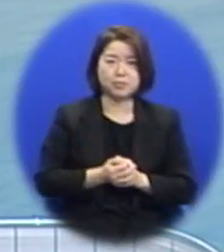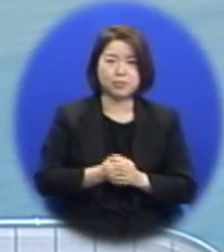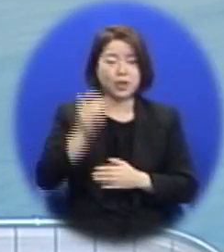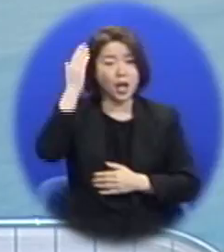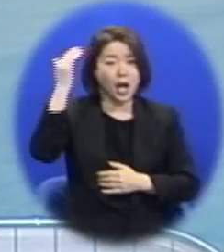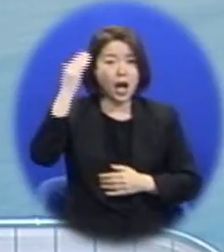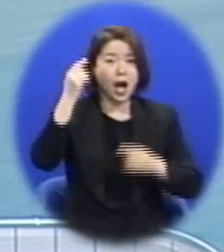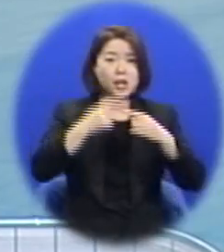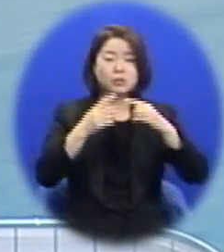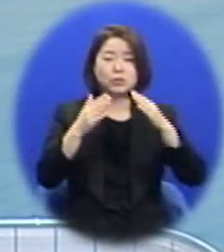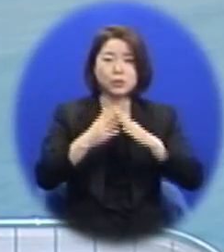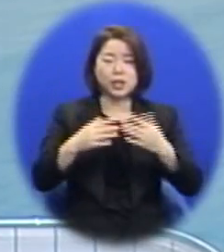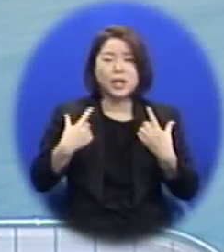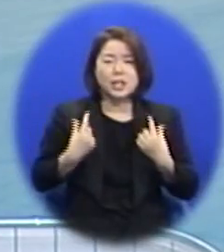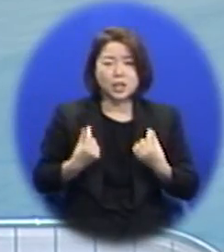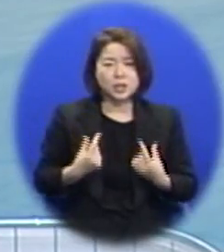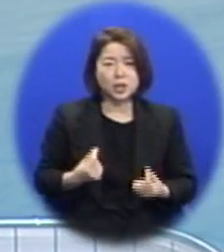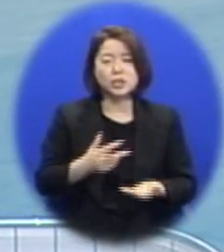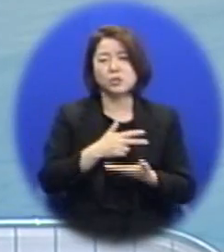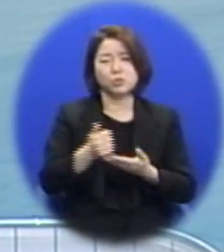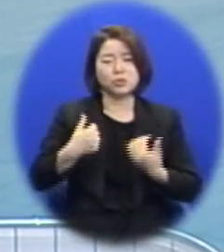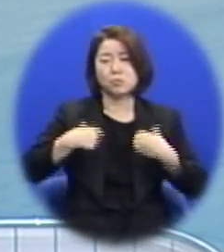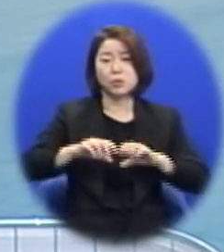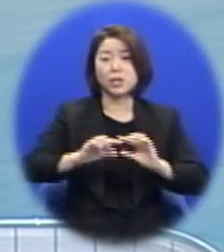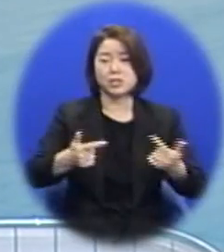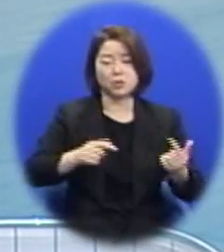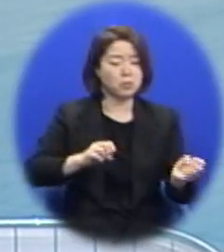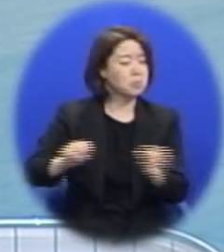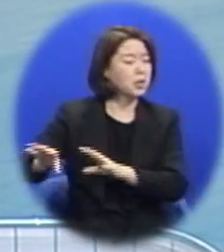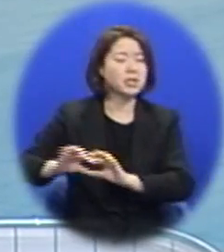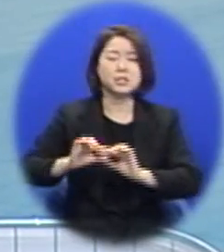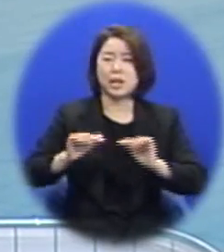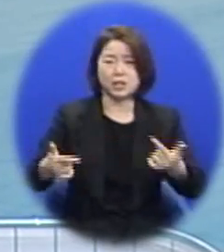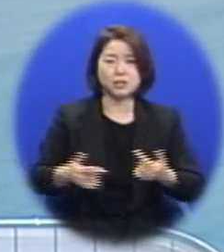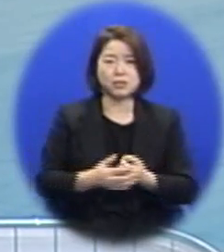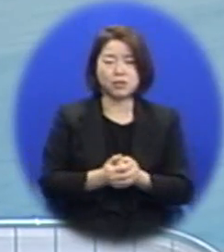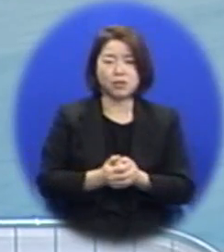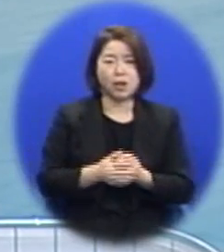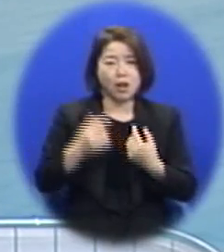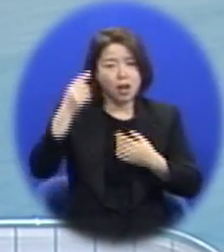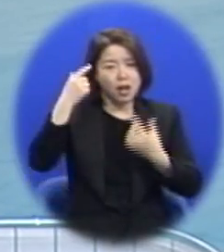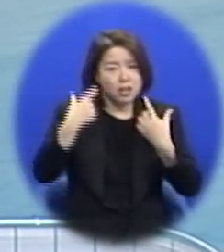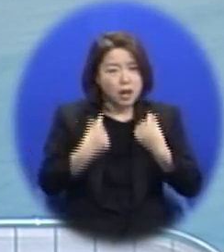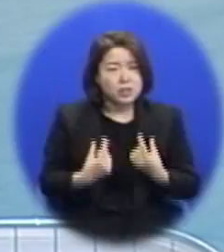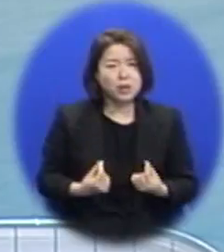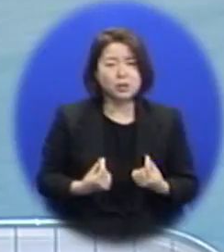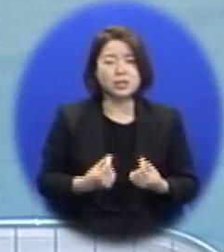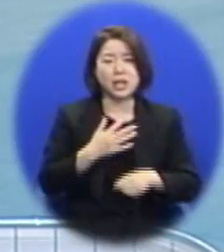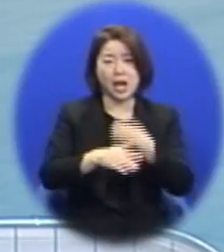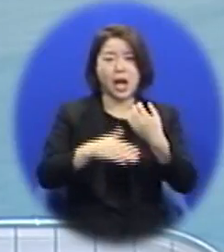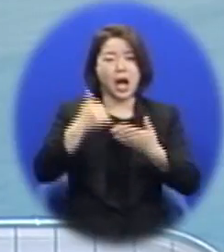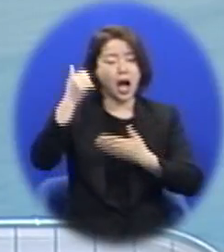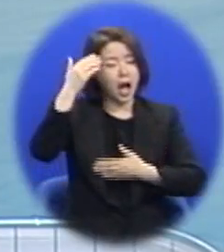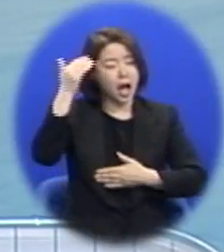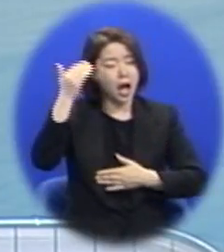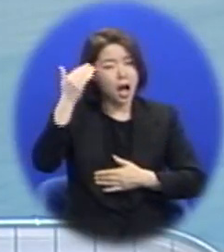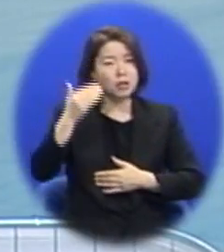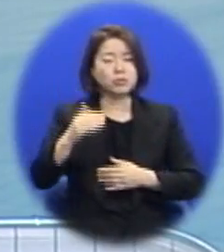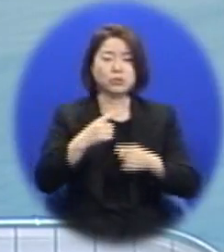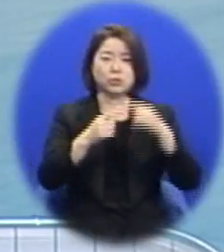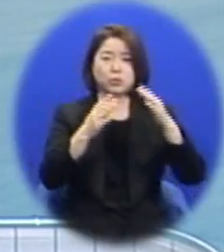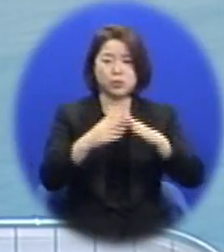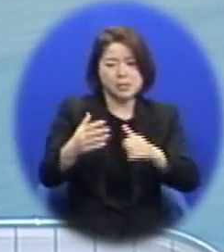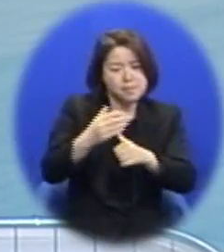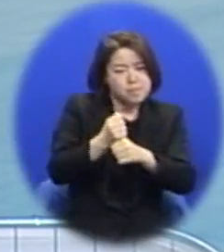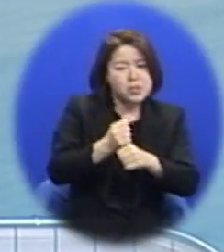여전히 주님은 포기하지 않으신다. 버리지 않으신다. 여전히 한국교회에 붙들고 계시다.